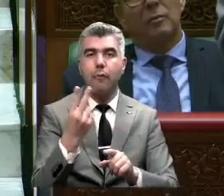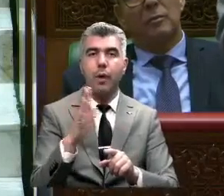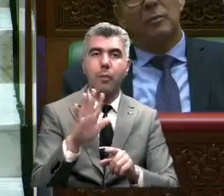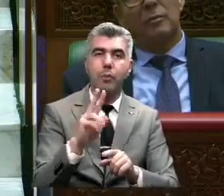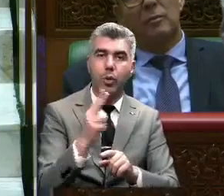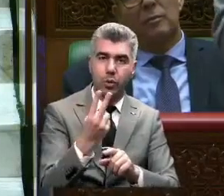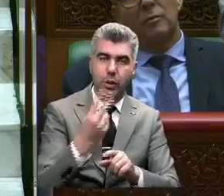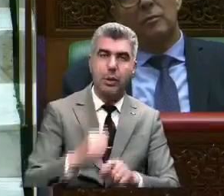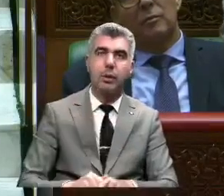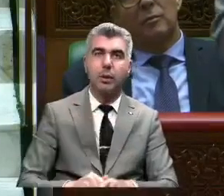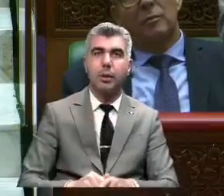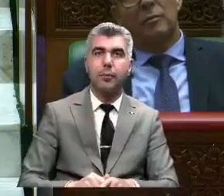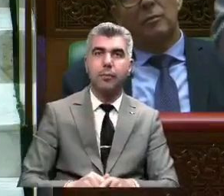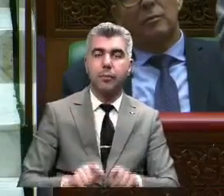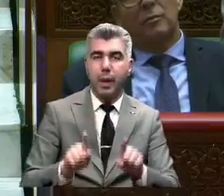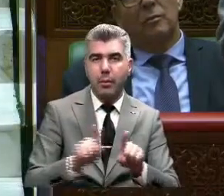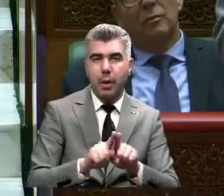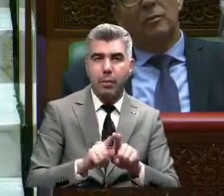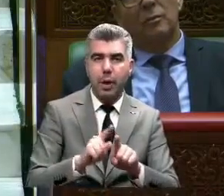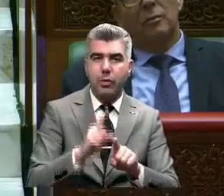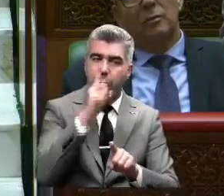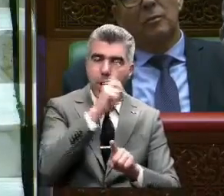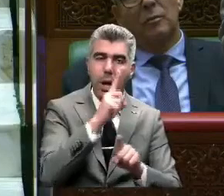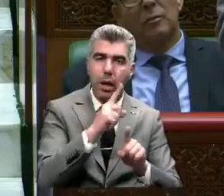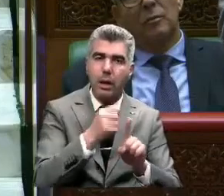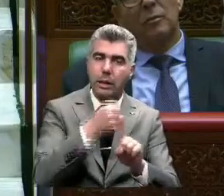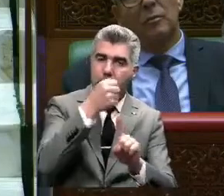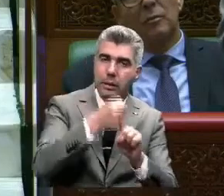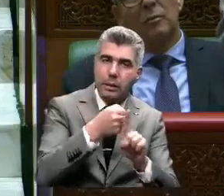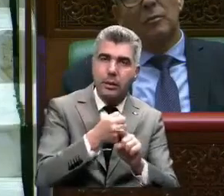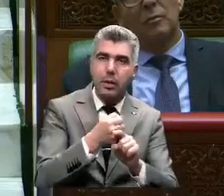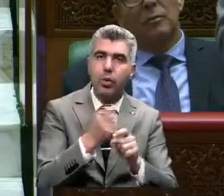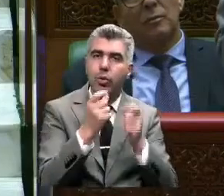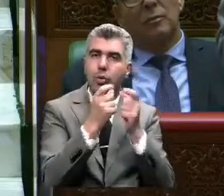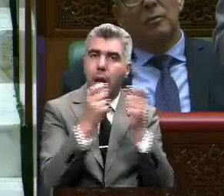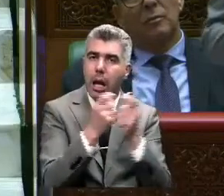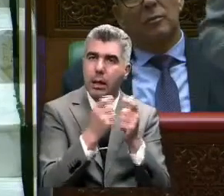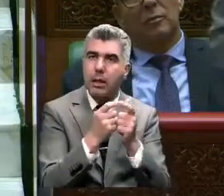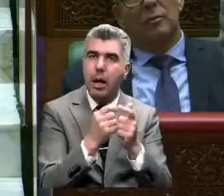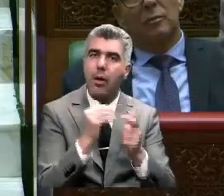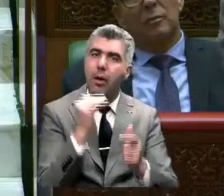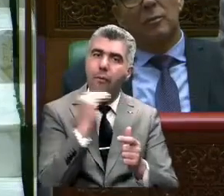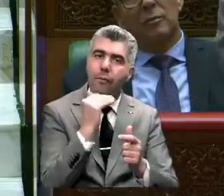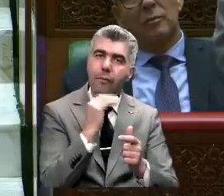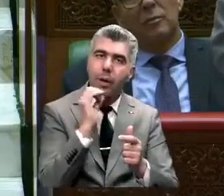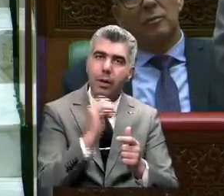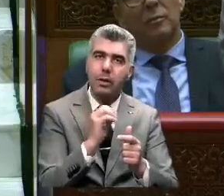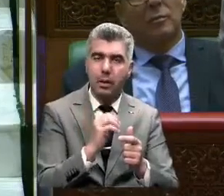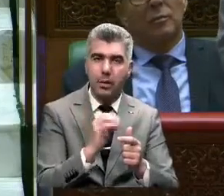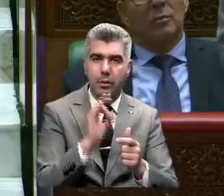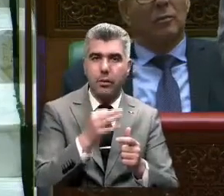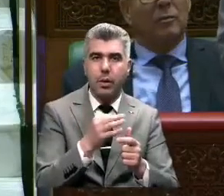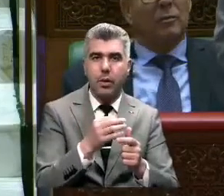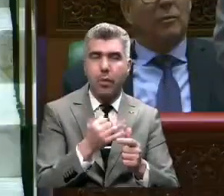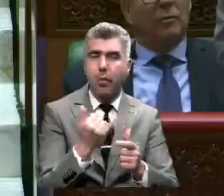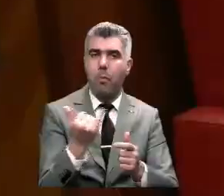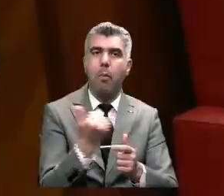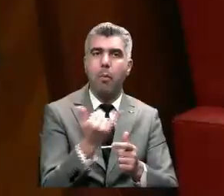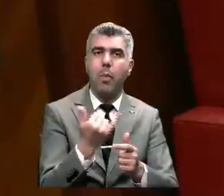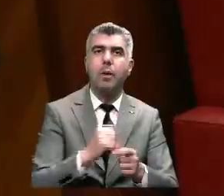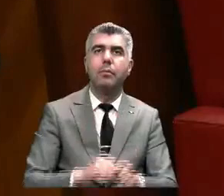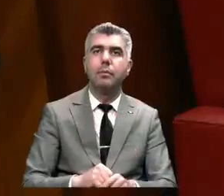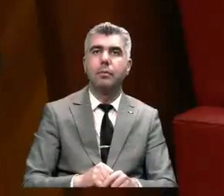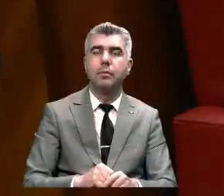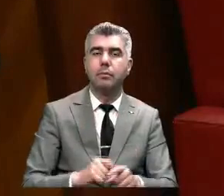25. تنظن الى يمكن يتبدل المجهود مع المقاوله، ومعنى انه يتم التعجيل شيئا ما على